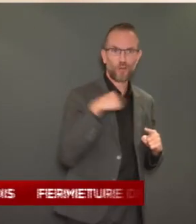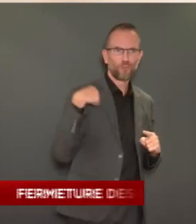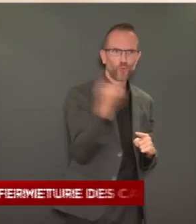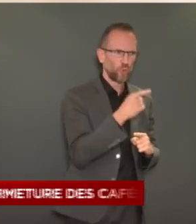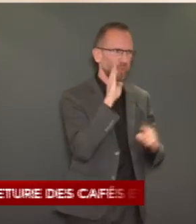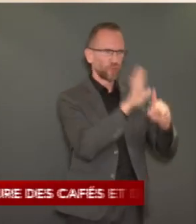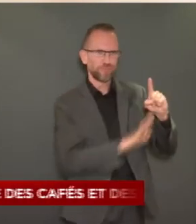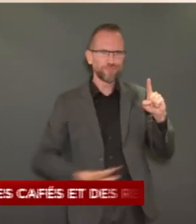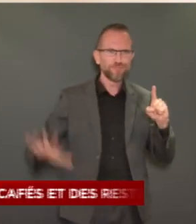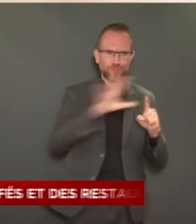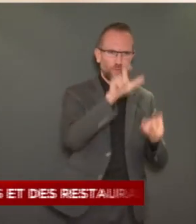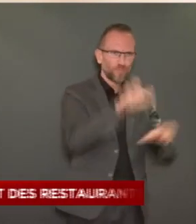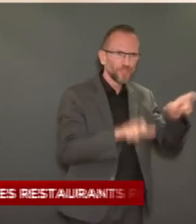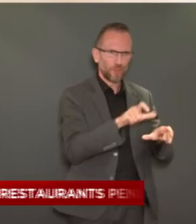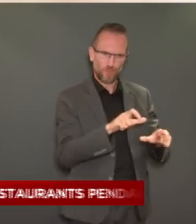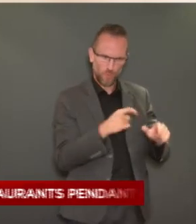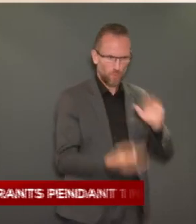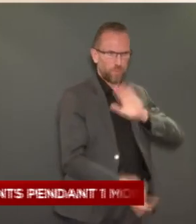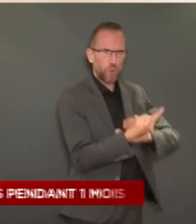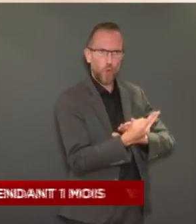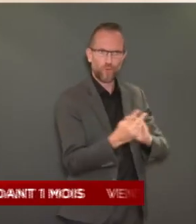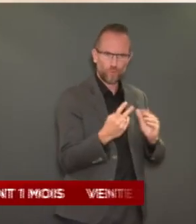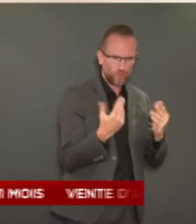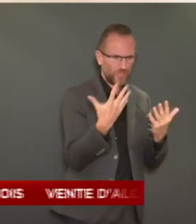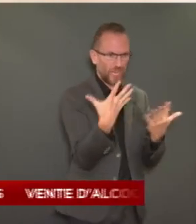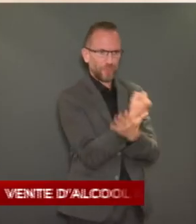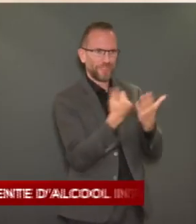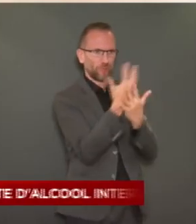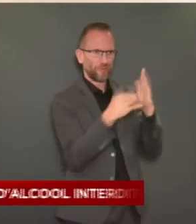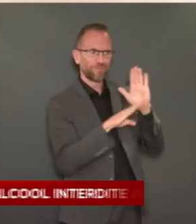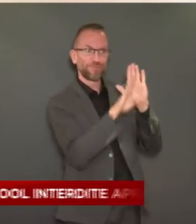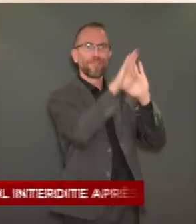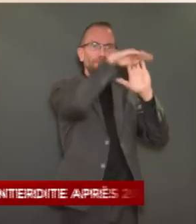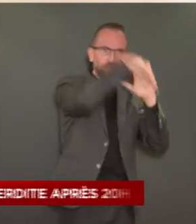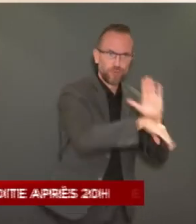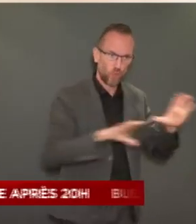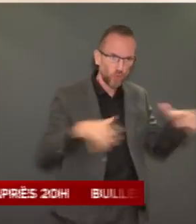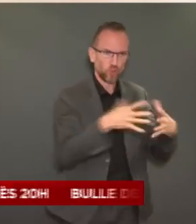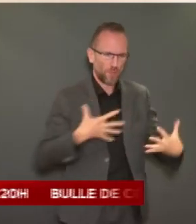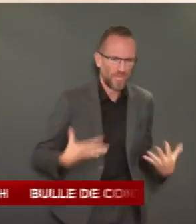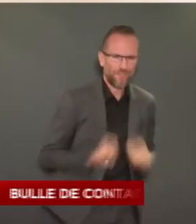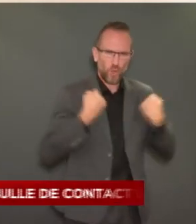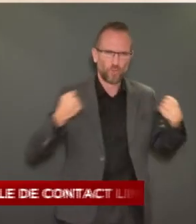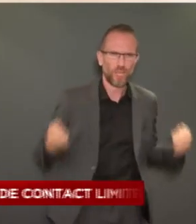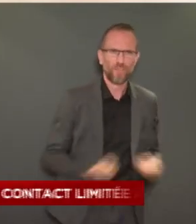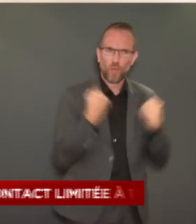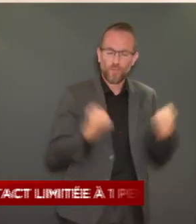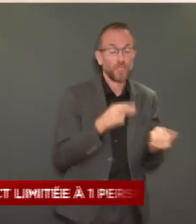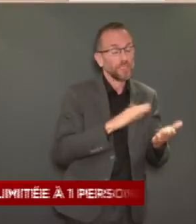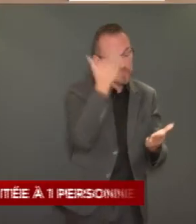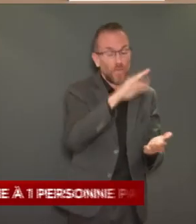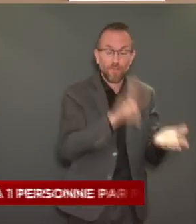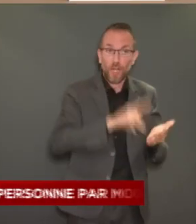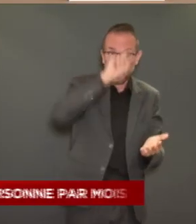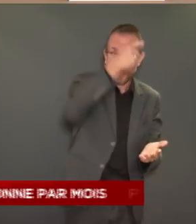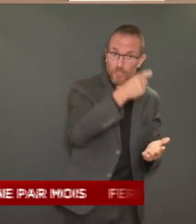de faire diminuer les chiffres. Et on l'a fait avec beaucoup d'efforts et c'était quelque chose de très difficile à faire. Mais on a montré